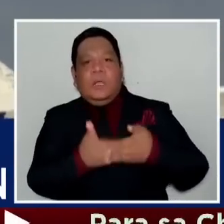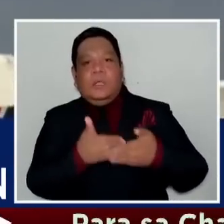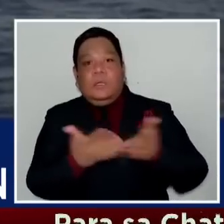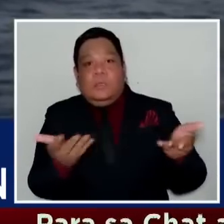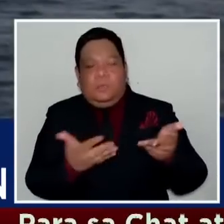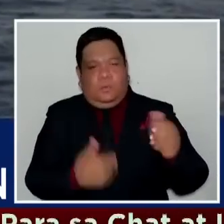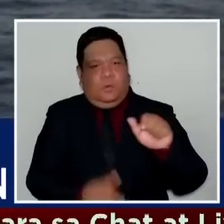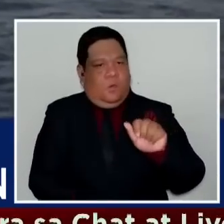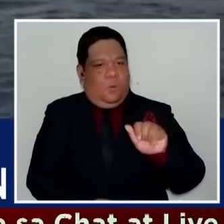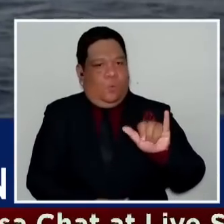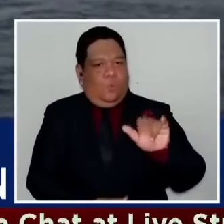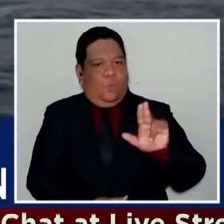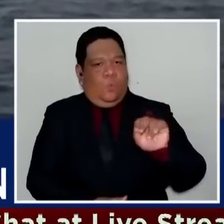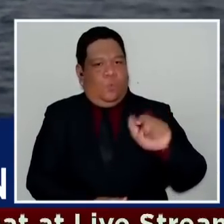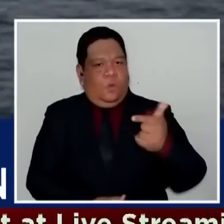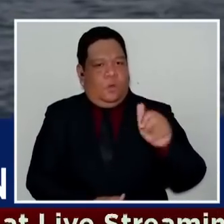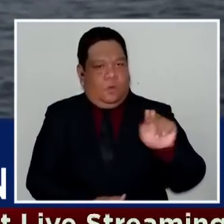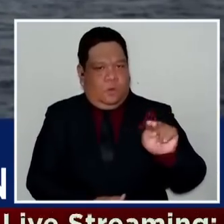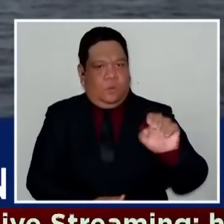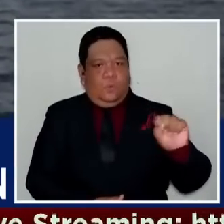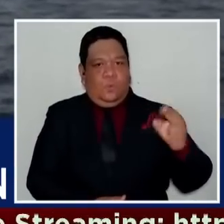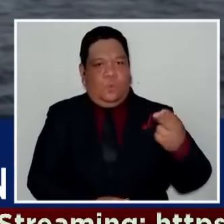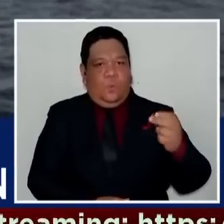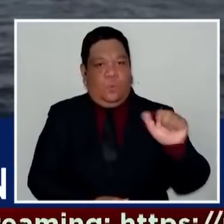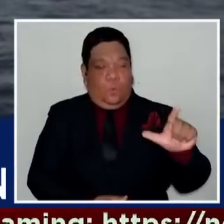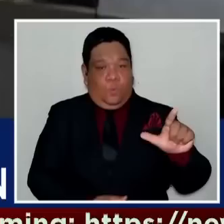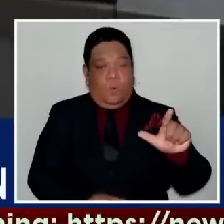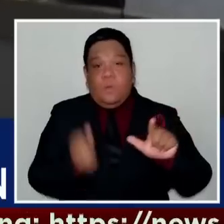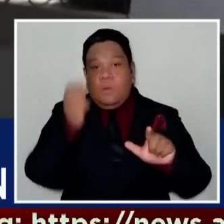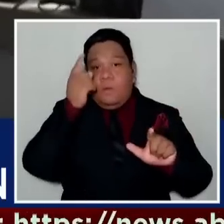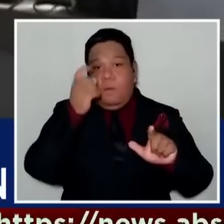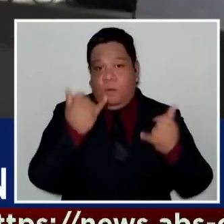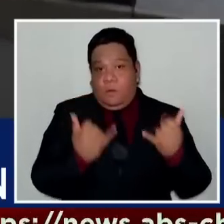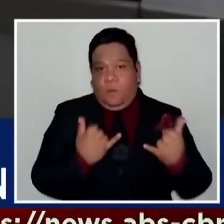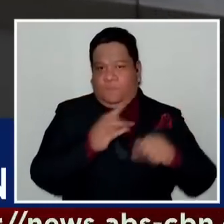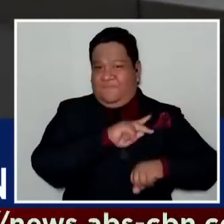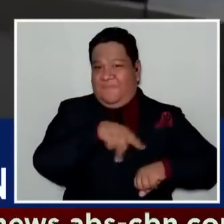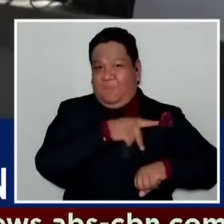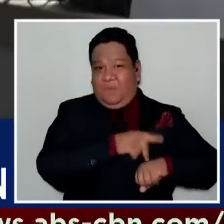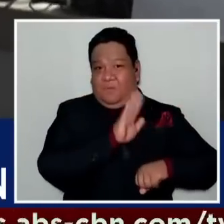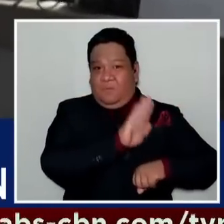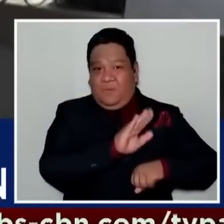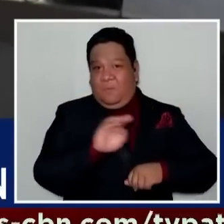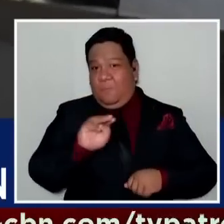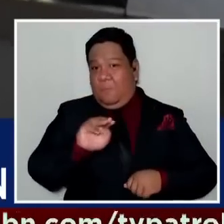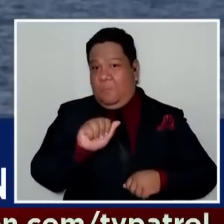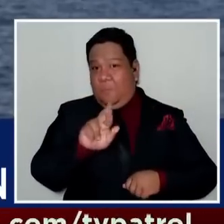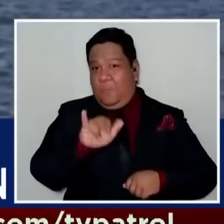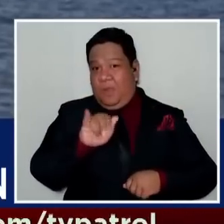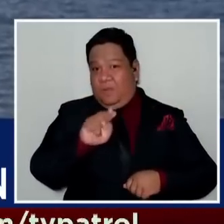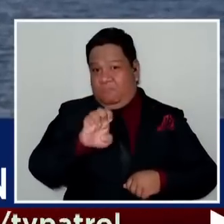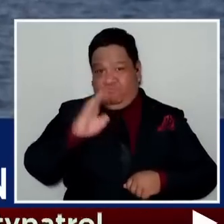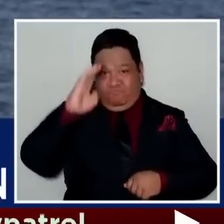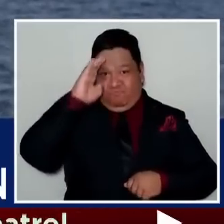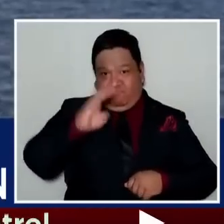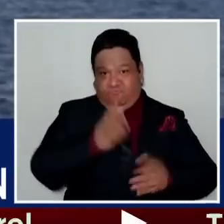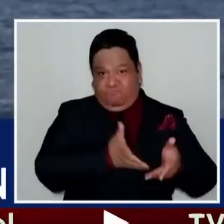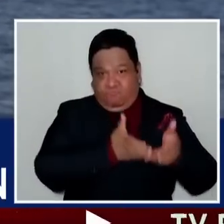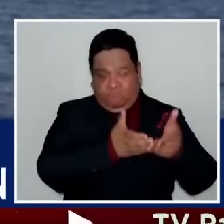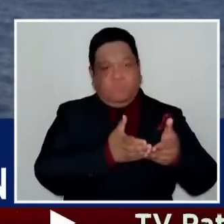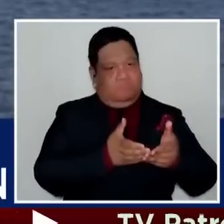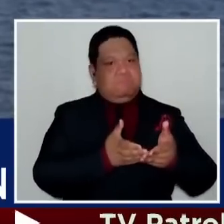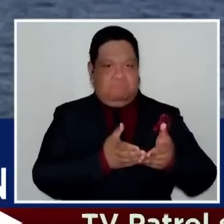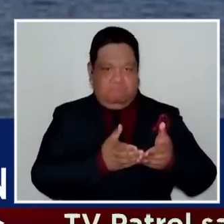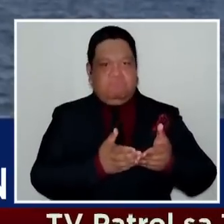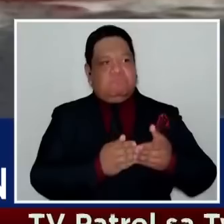ng Philippine Marines sa Navy ships ng Pilipinas na sinadyang isinadsad sa Ayungin Shoal para